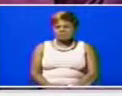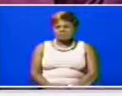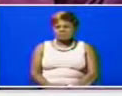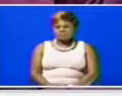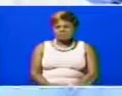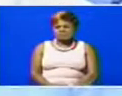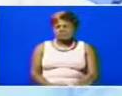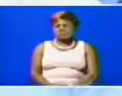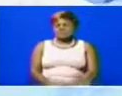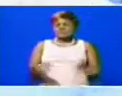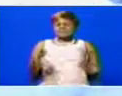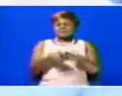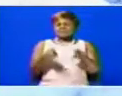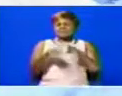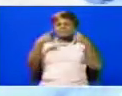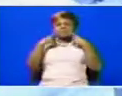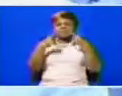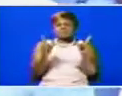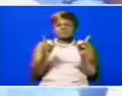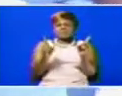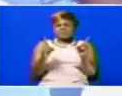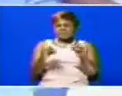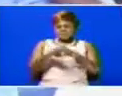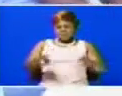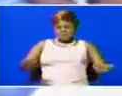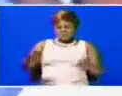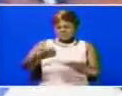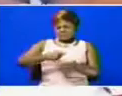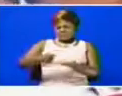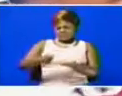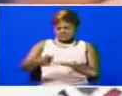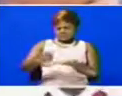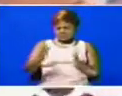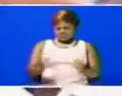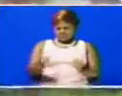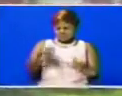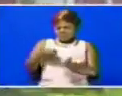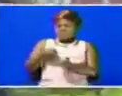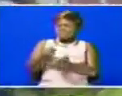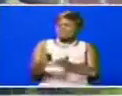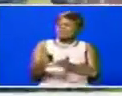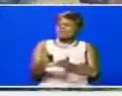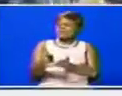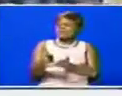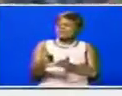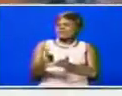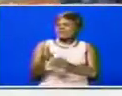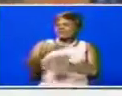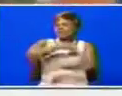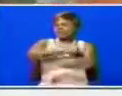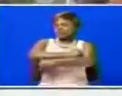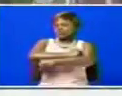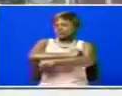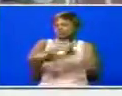22,244. Kulingana na taarifa ya katibu katika Wizara ya Elimu Belio Kipsang, ni malipo yatakayolipwa kwa shule tu